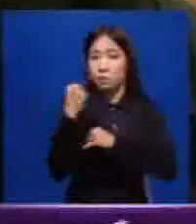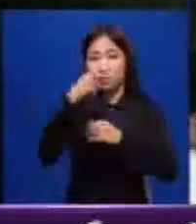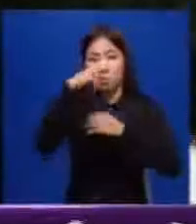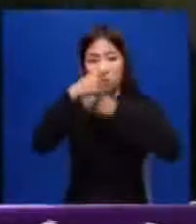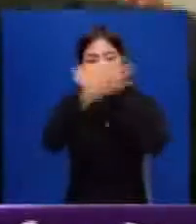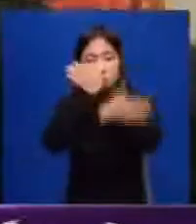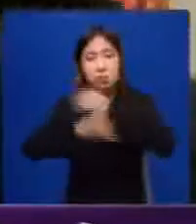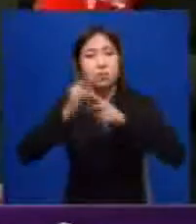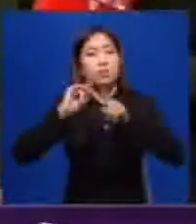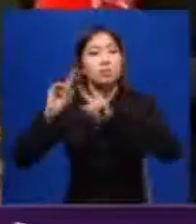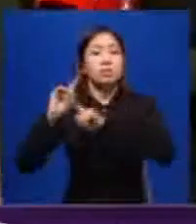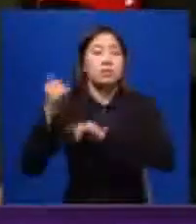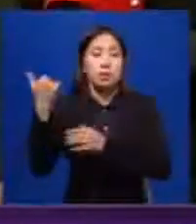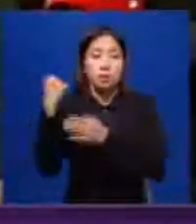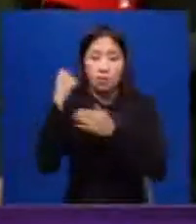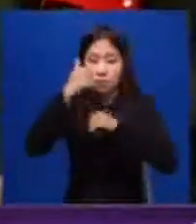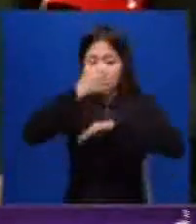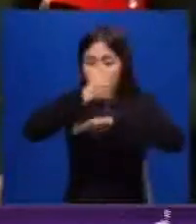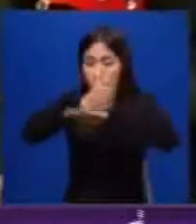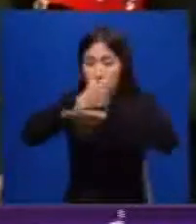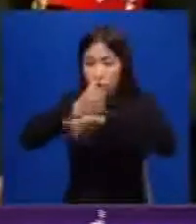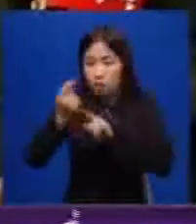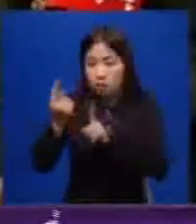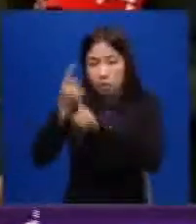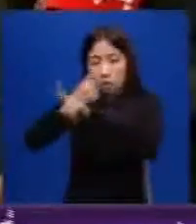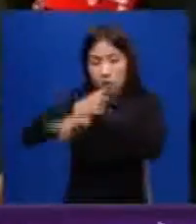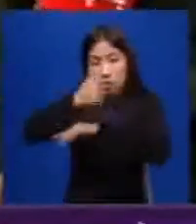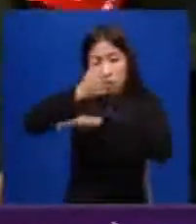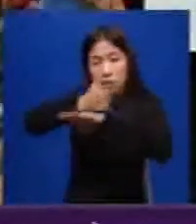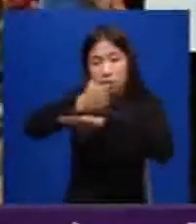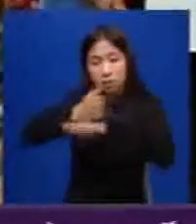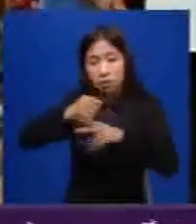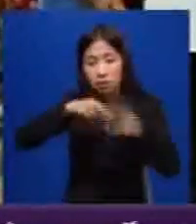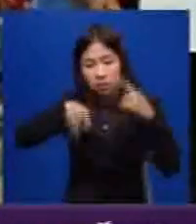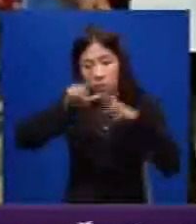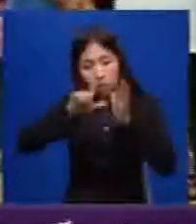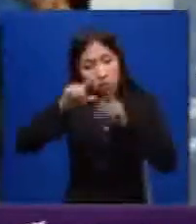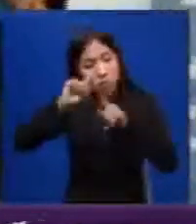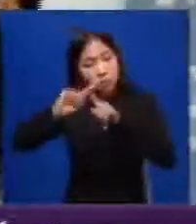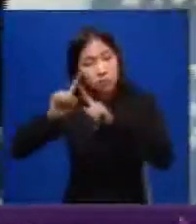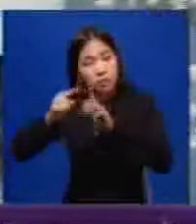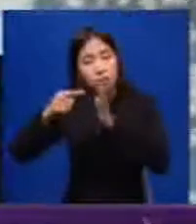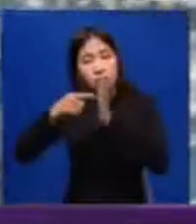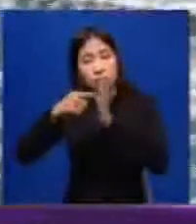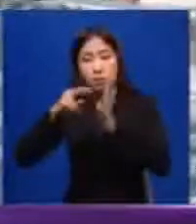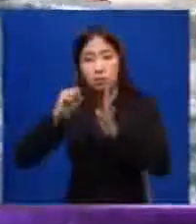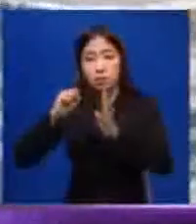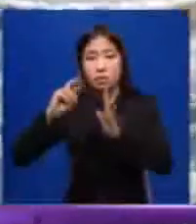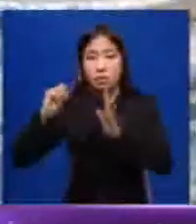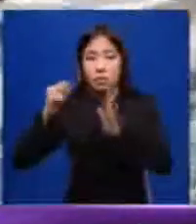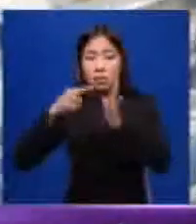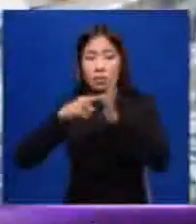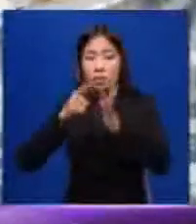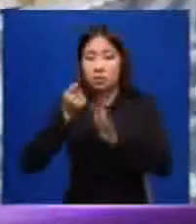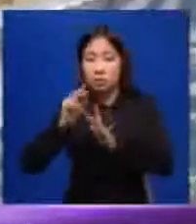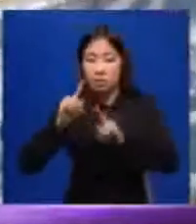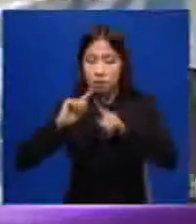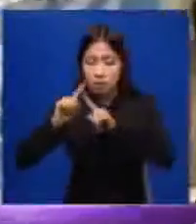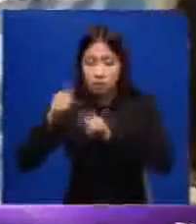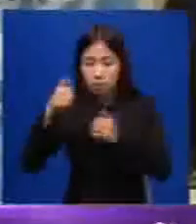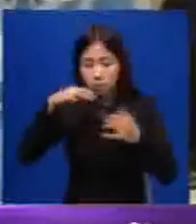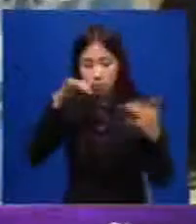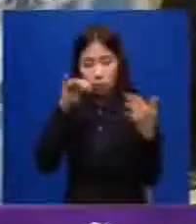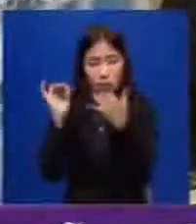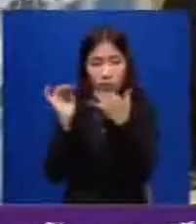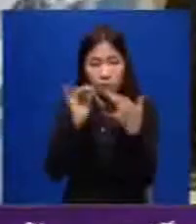ทศได้สั่งการให้พลเอกสิริชัยดิษฐกุลเสนาธิการทหารในฐานะประธานคณะอนุกรรมการประสาน